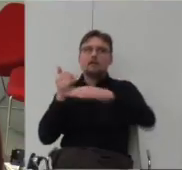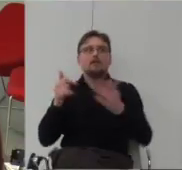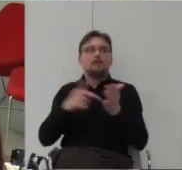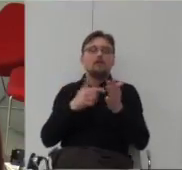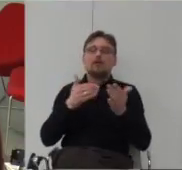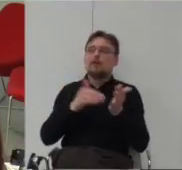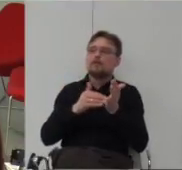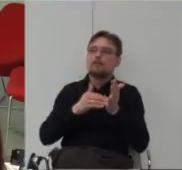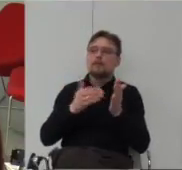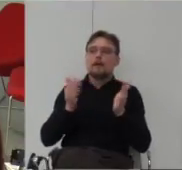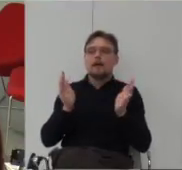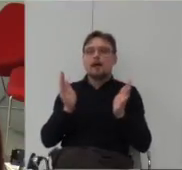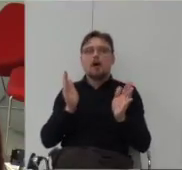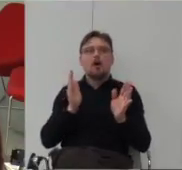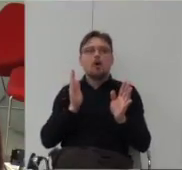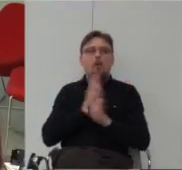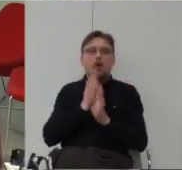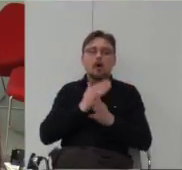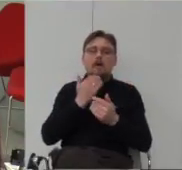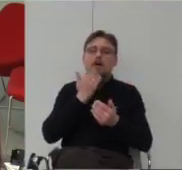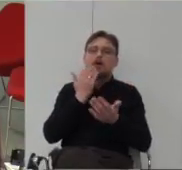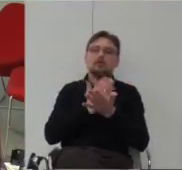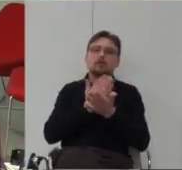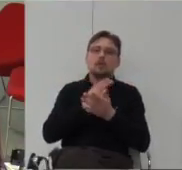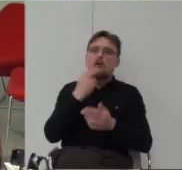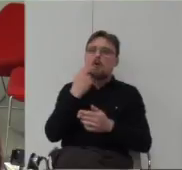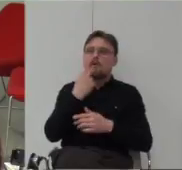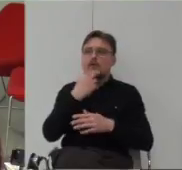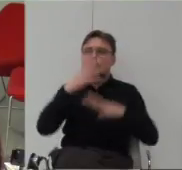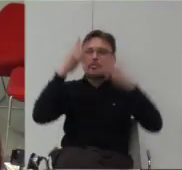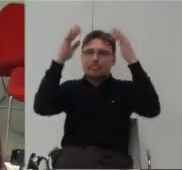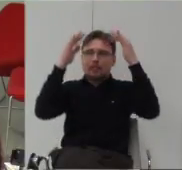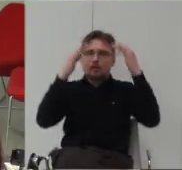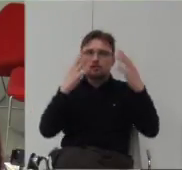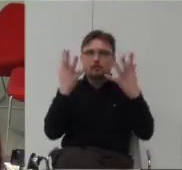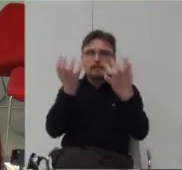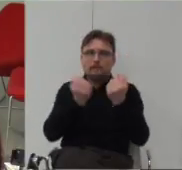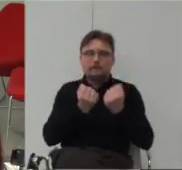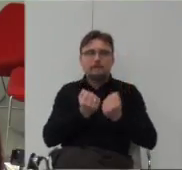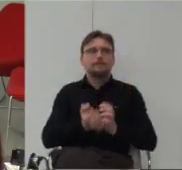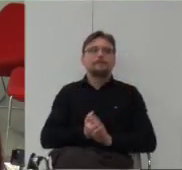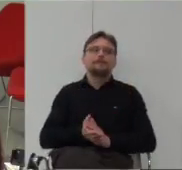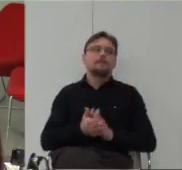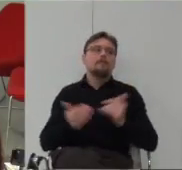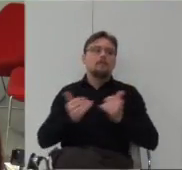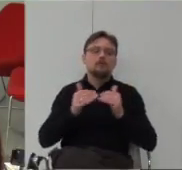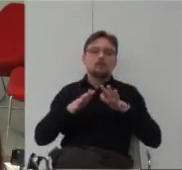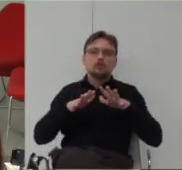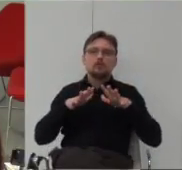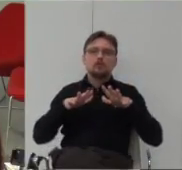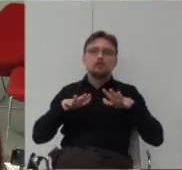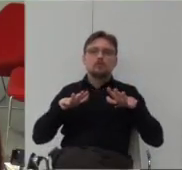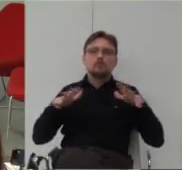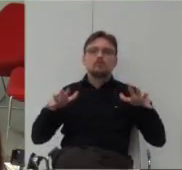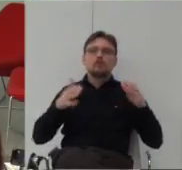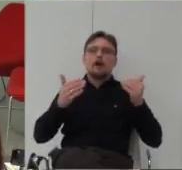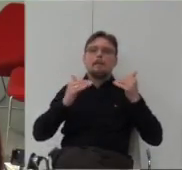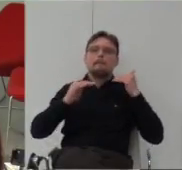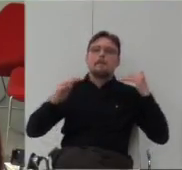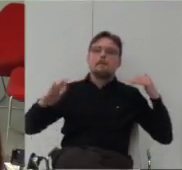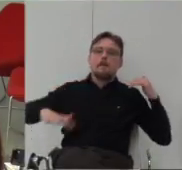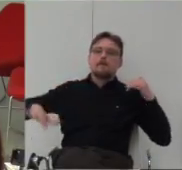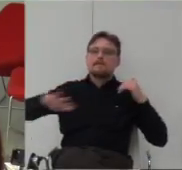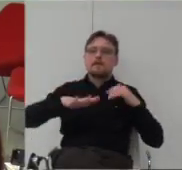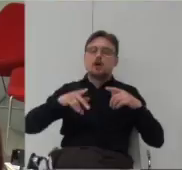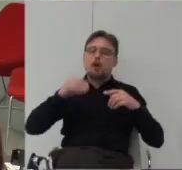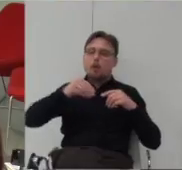chłodzenia, używają deszczówki do podlewania, możliwe są duże powierzchnie upraw, aspekt